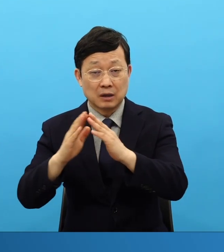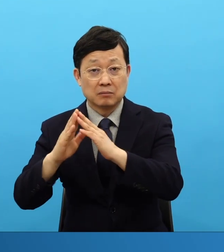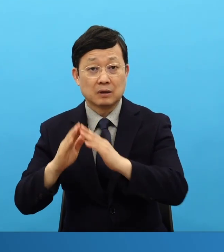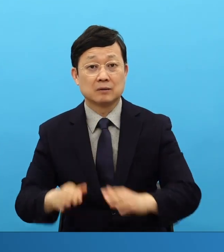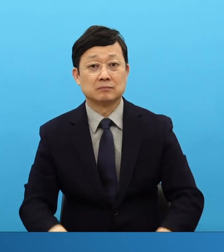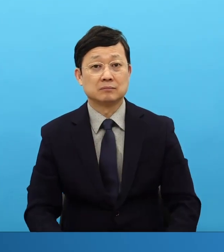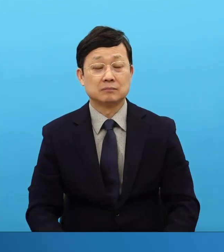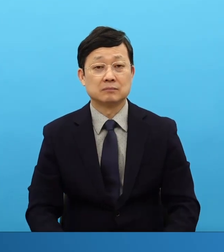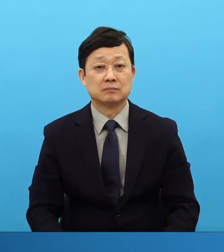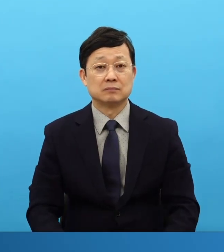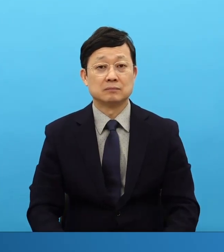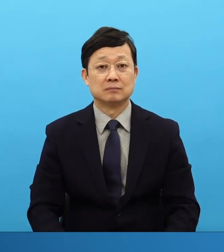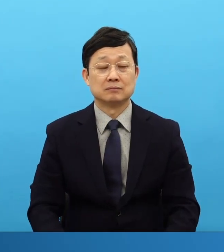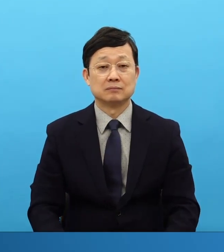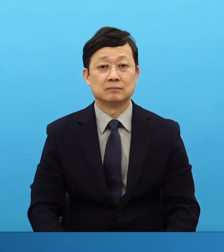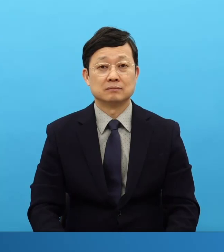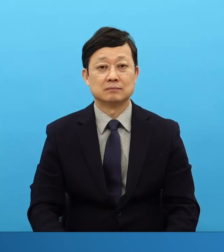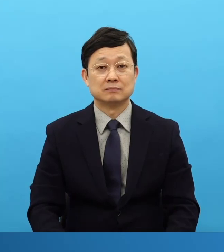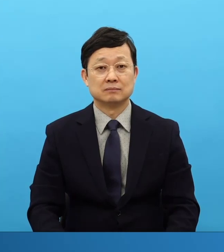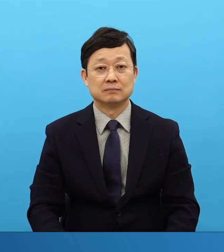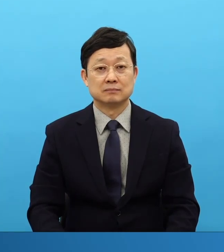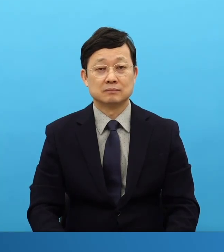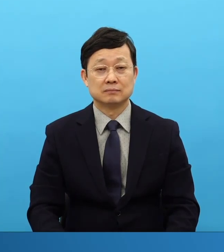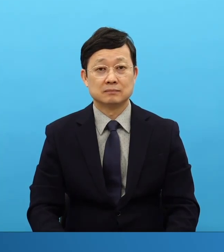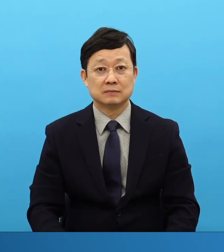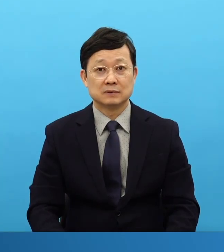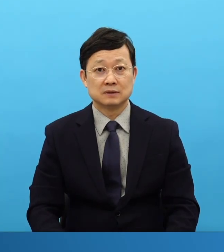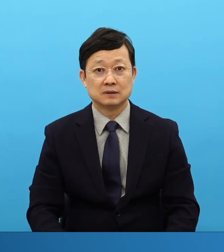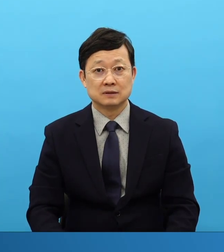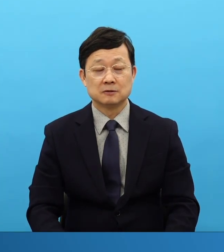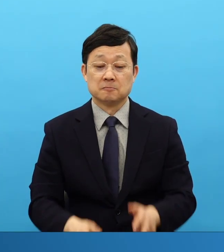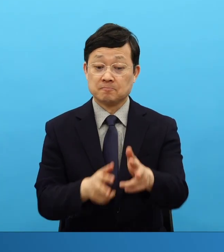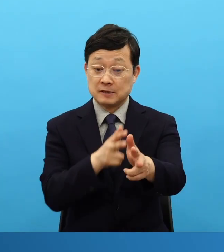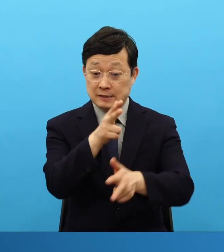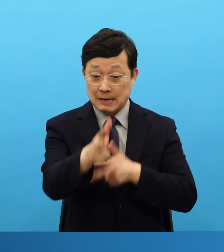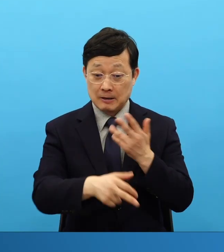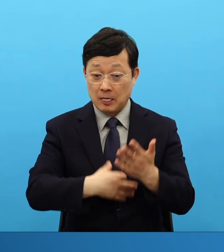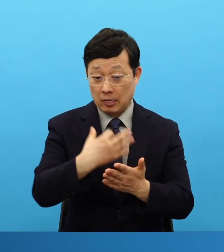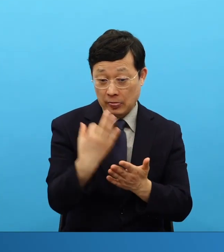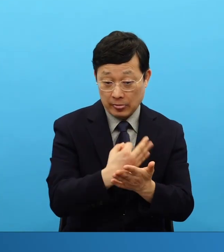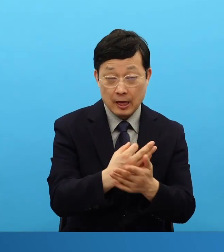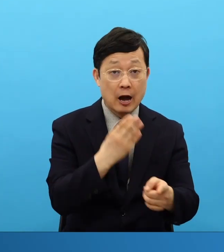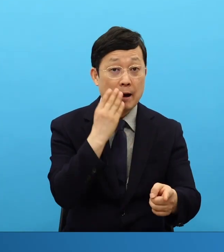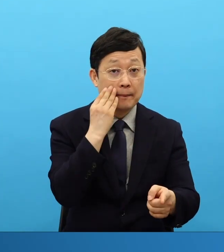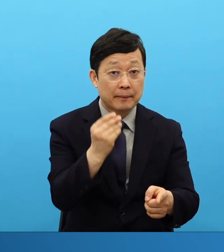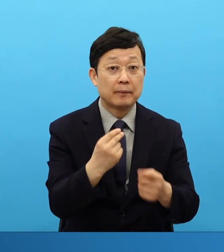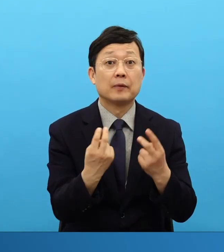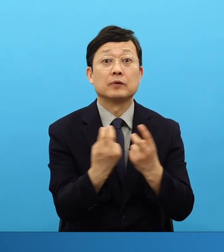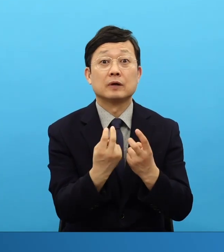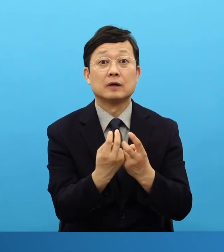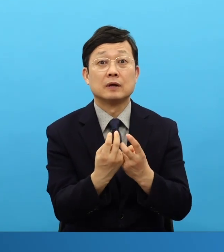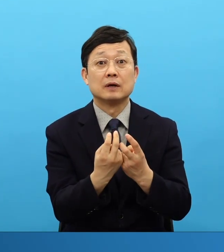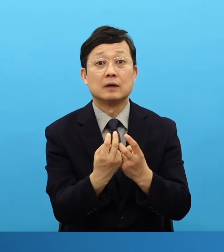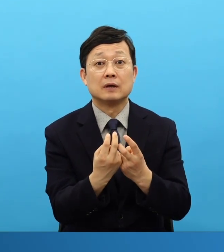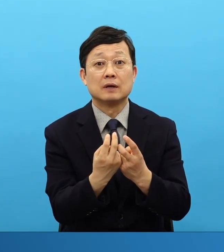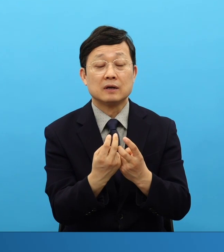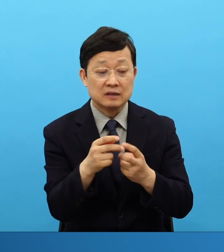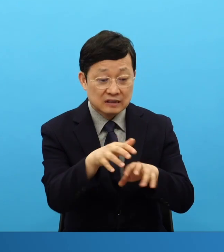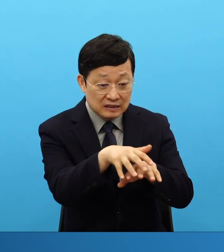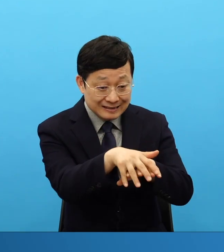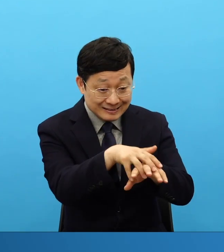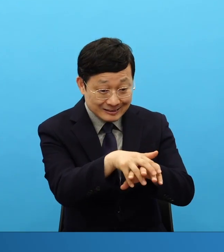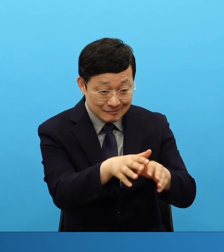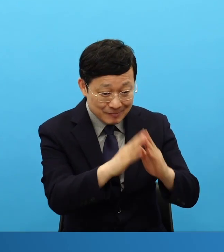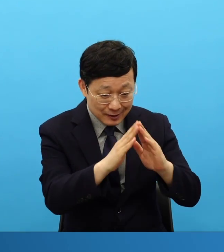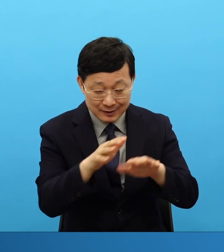하려면 내가 가서 그들을 잘 해주고 설득하고 해서 오는 것도 사업이지만은 그 사람이 올 수밖에 없는 시스템 만들어 놓는 게 사업이에요. And in business is yes,